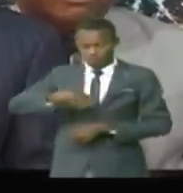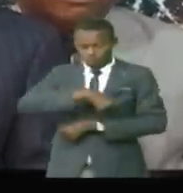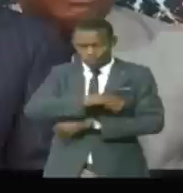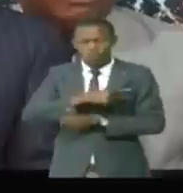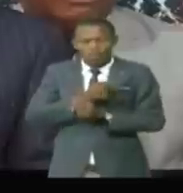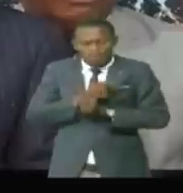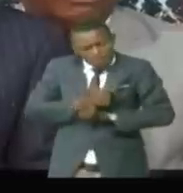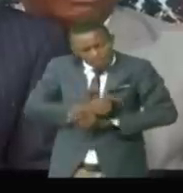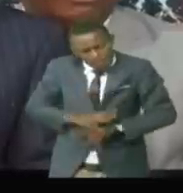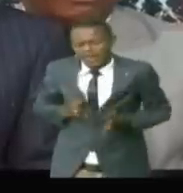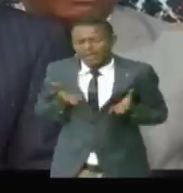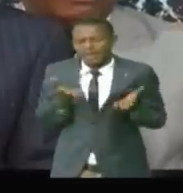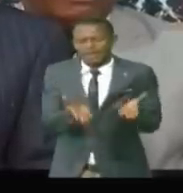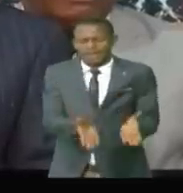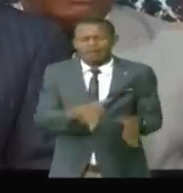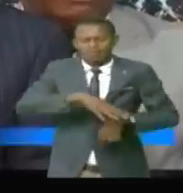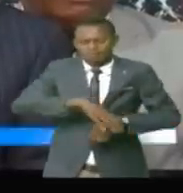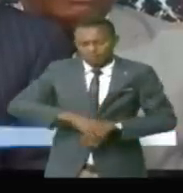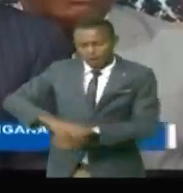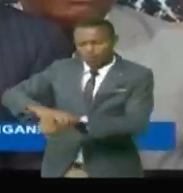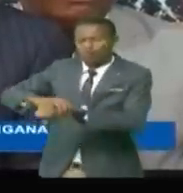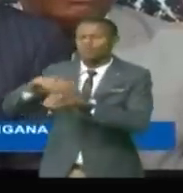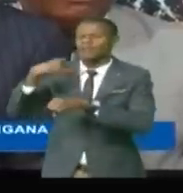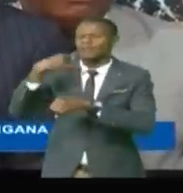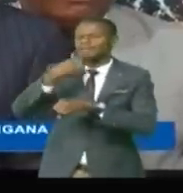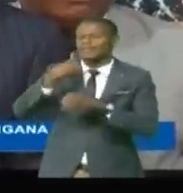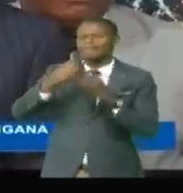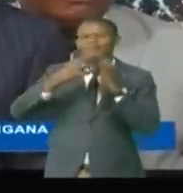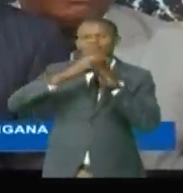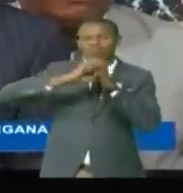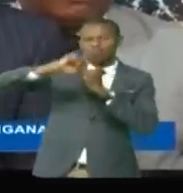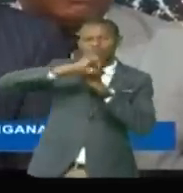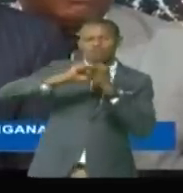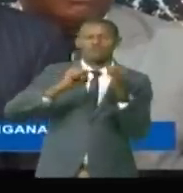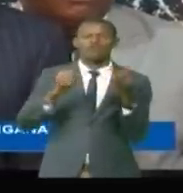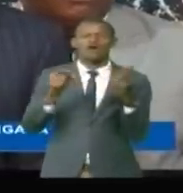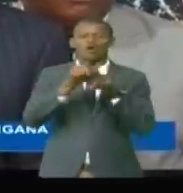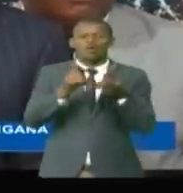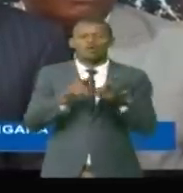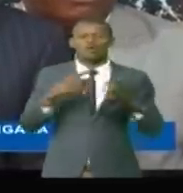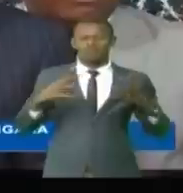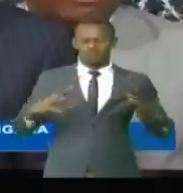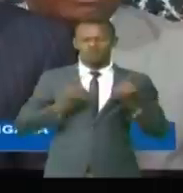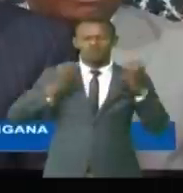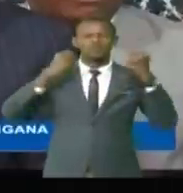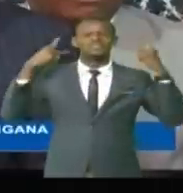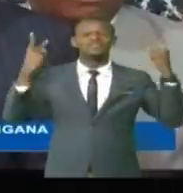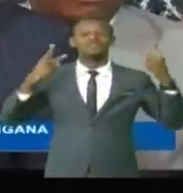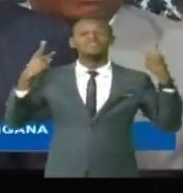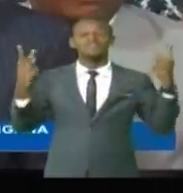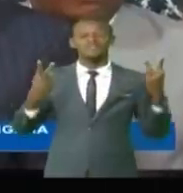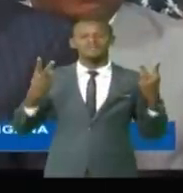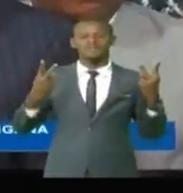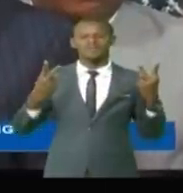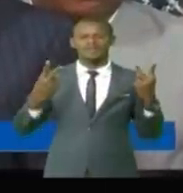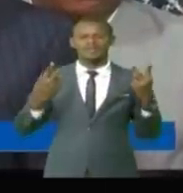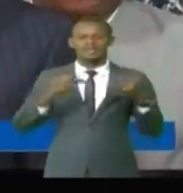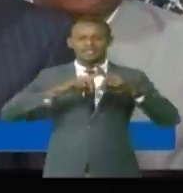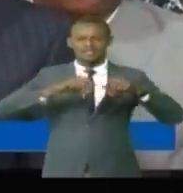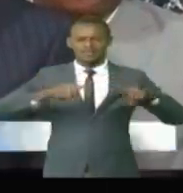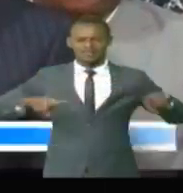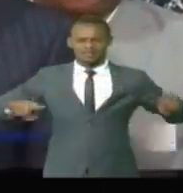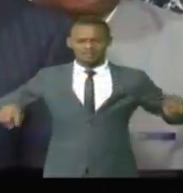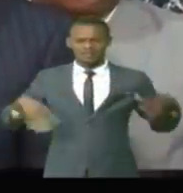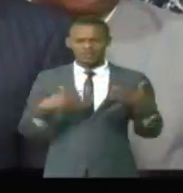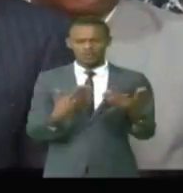et promouvoir en tant que force vive les différents aspects sociaux de l'électrification de la ville